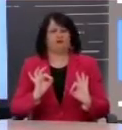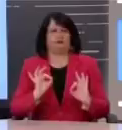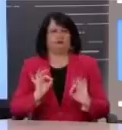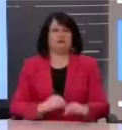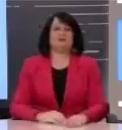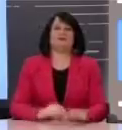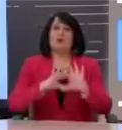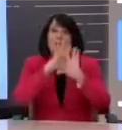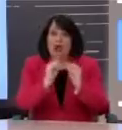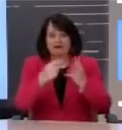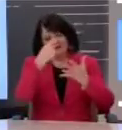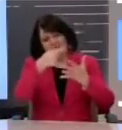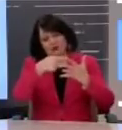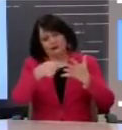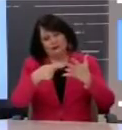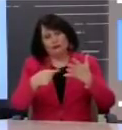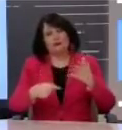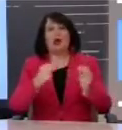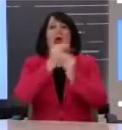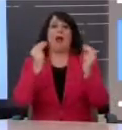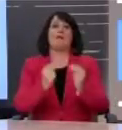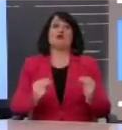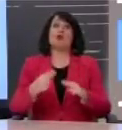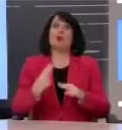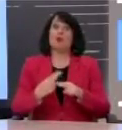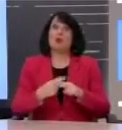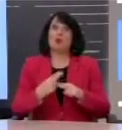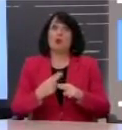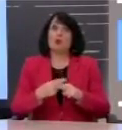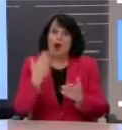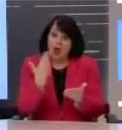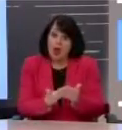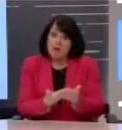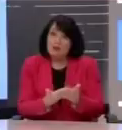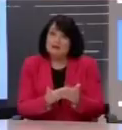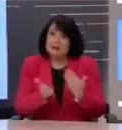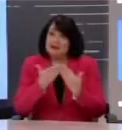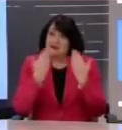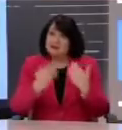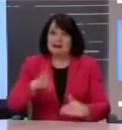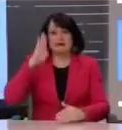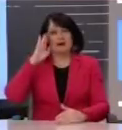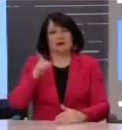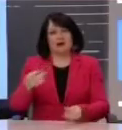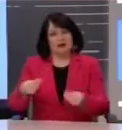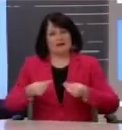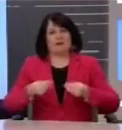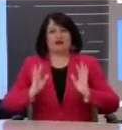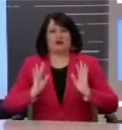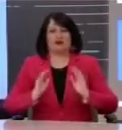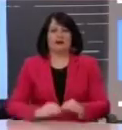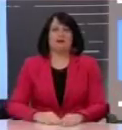Αυτά λοιπόν είναι τα πολύ σημαντικά και αυτά αποτελέσματα της επίσκεψης. Και δεν